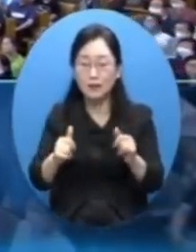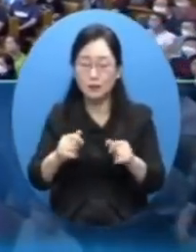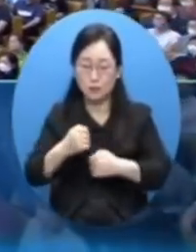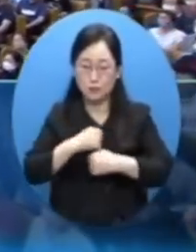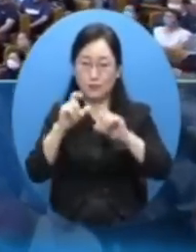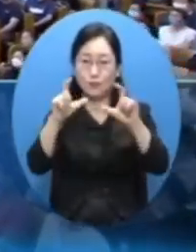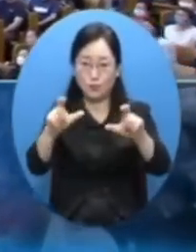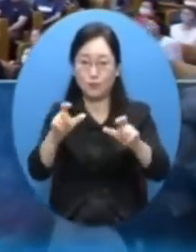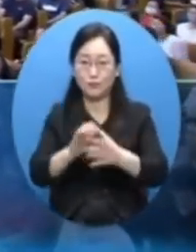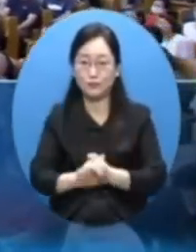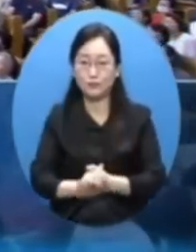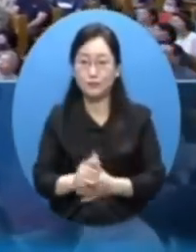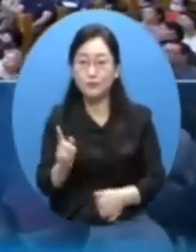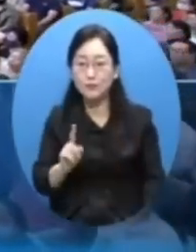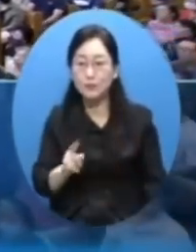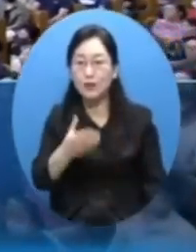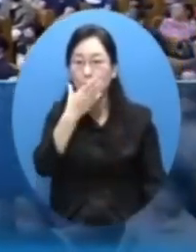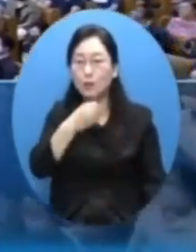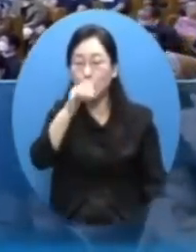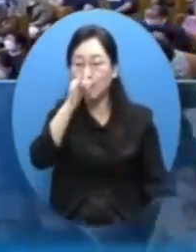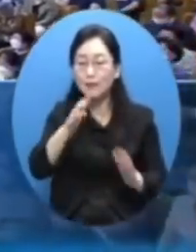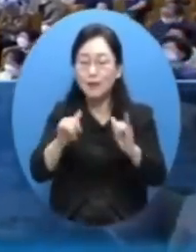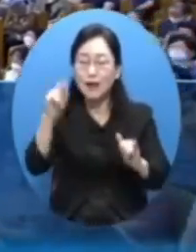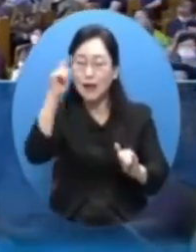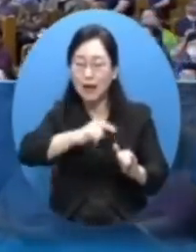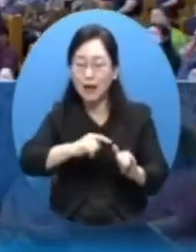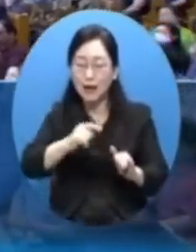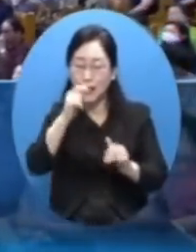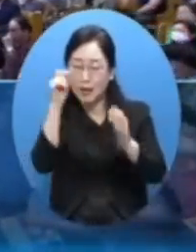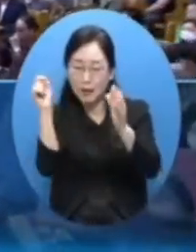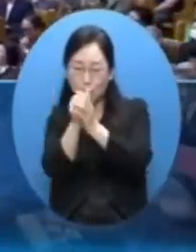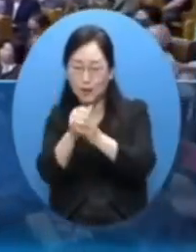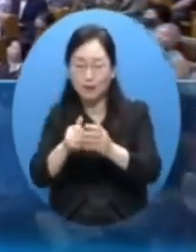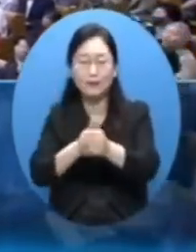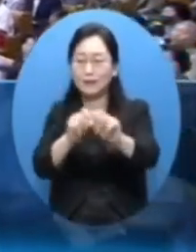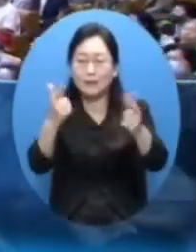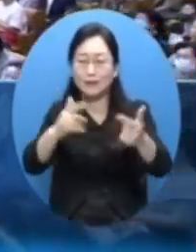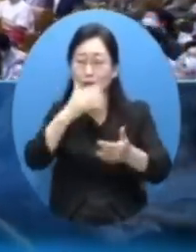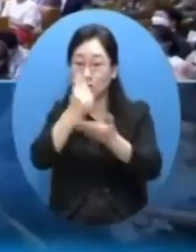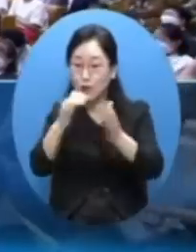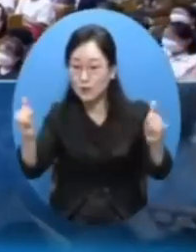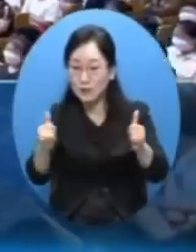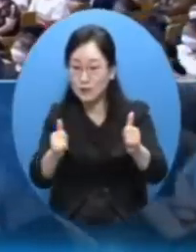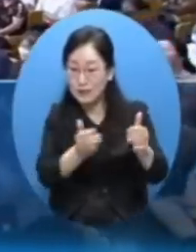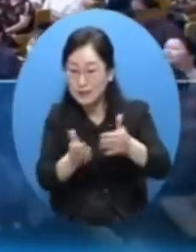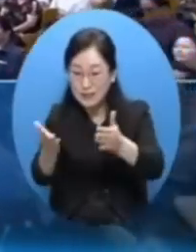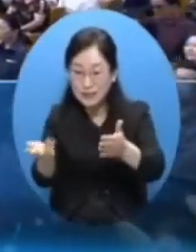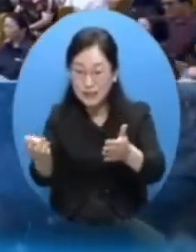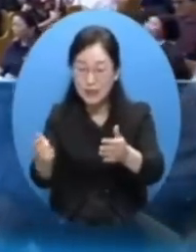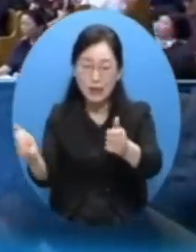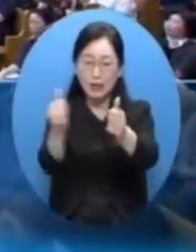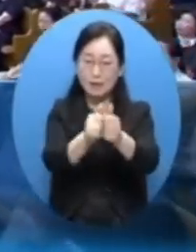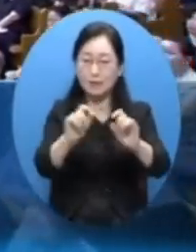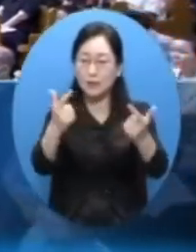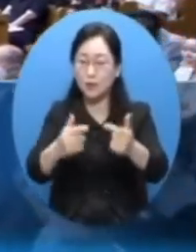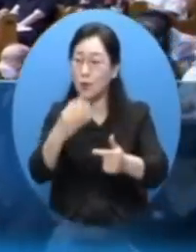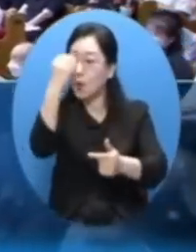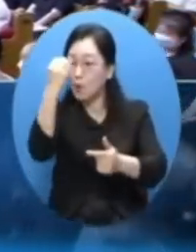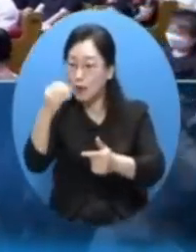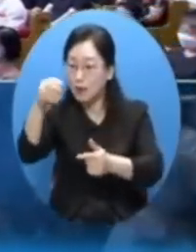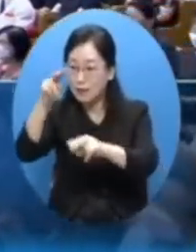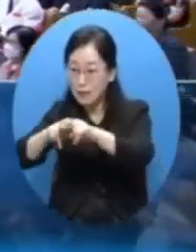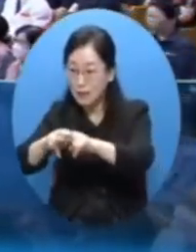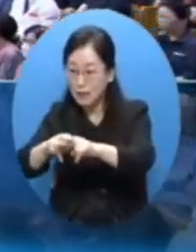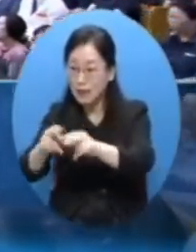있습니다. 복 있는 사람은 악인들의 길을 따르지 아니하며 죄인들의 길에 서지 아니하며 오만한 자들의 자리에